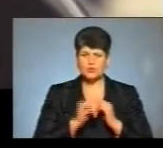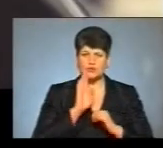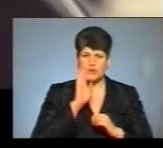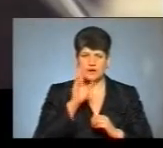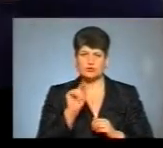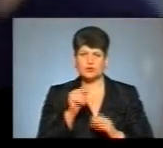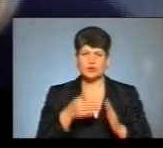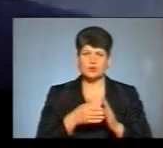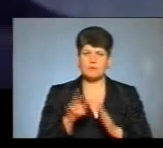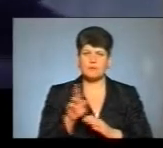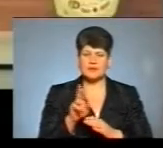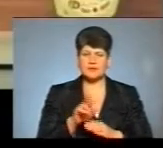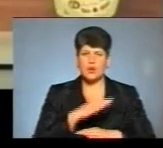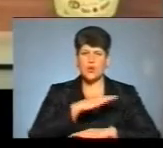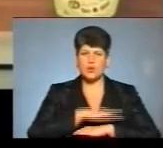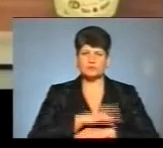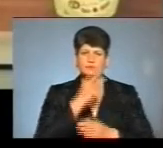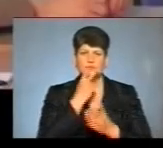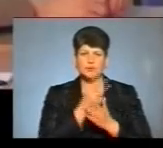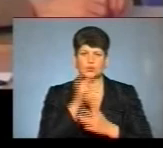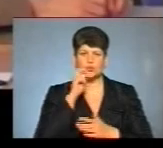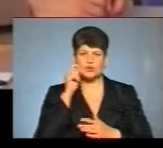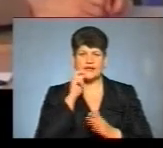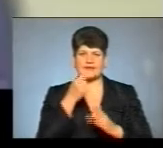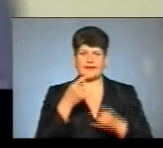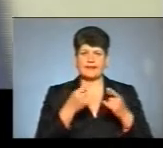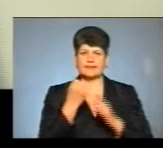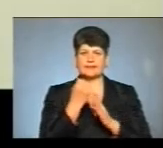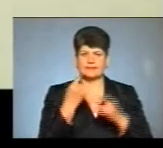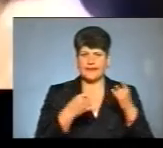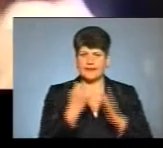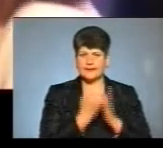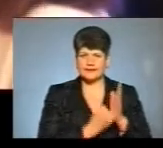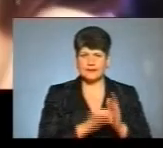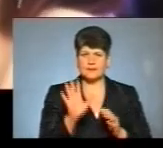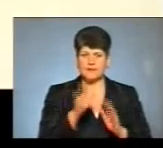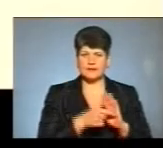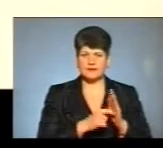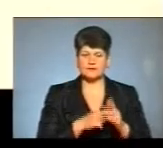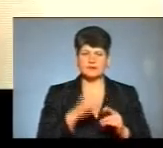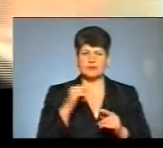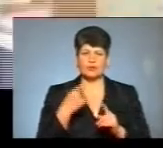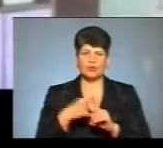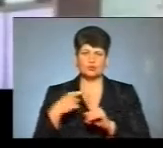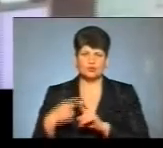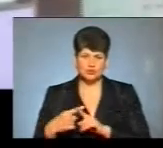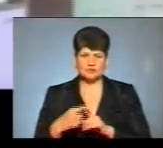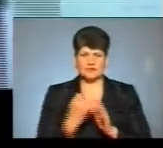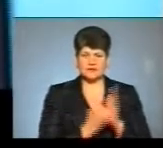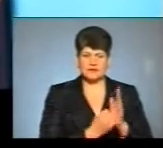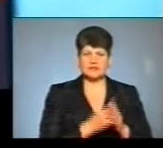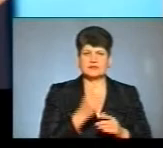по п'ятницю уроки транслюватимуть українські телеканали. 5 клас – канал «Плюс-плюс» та 112